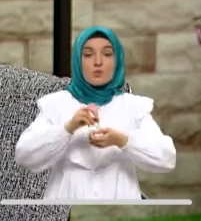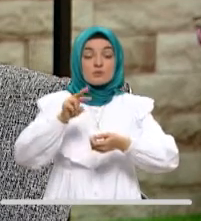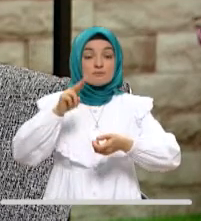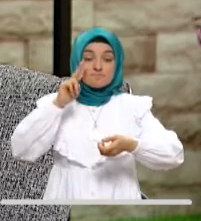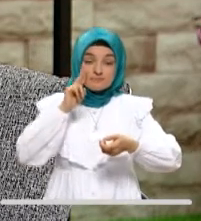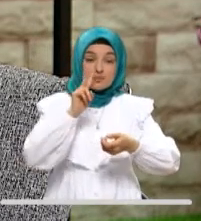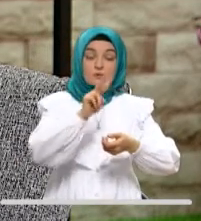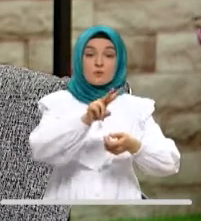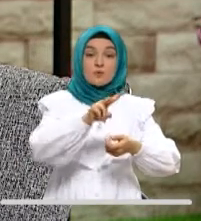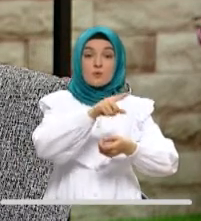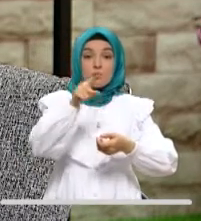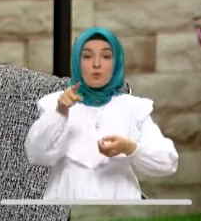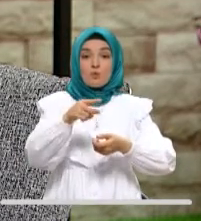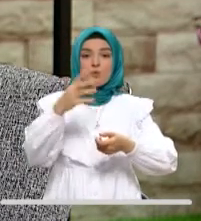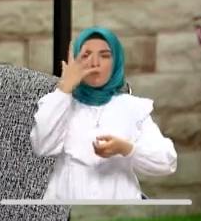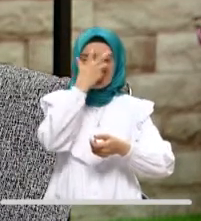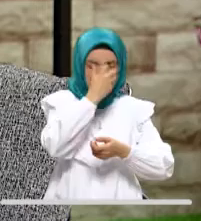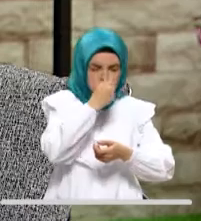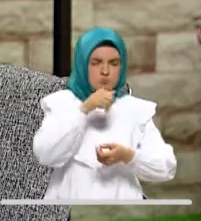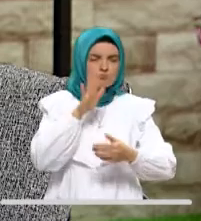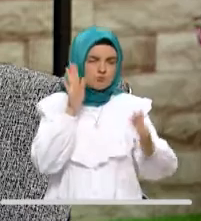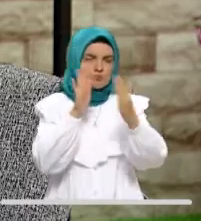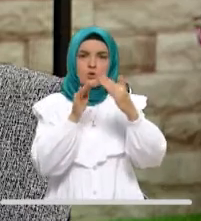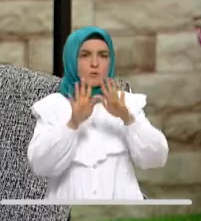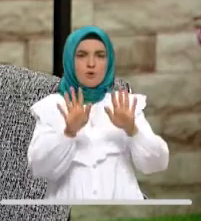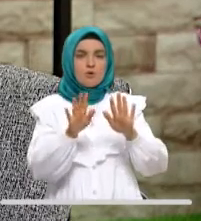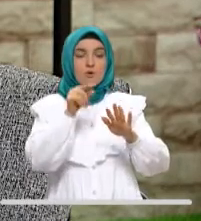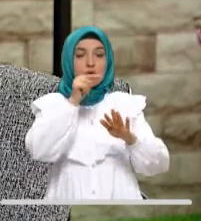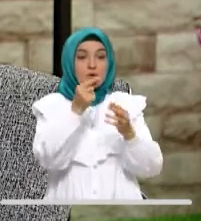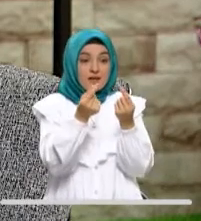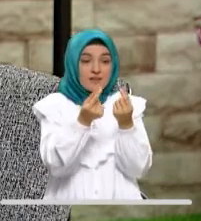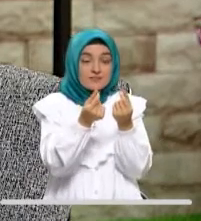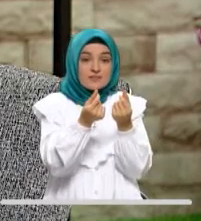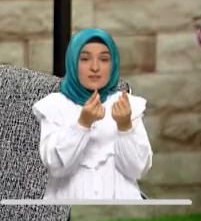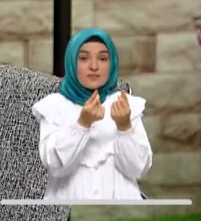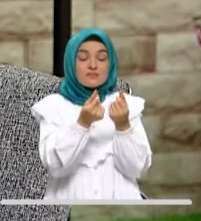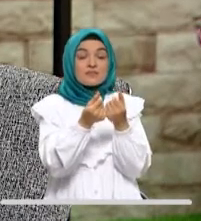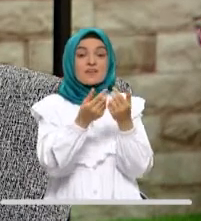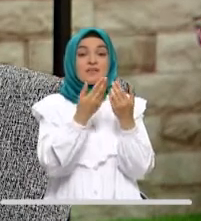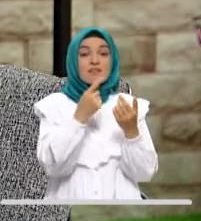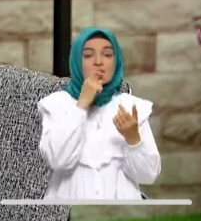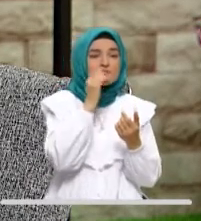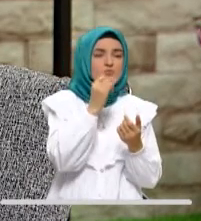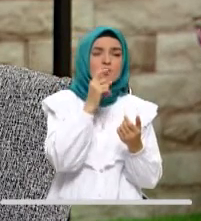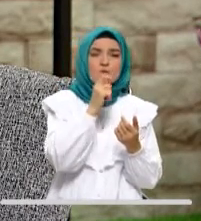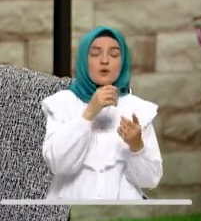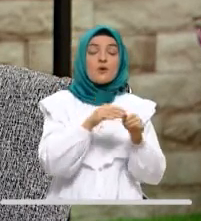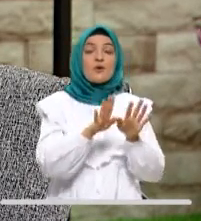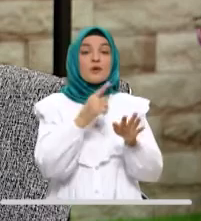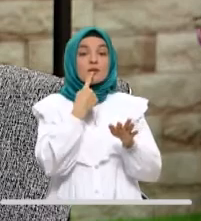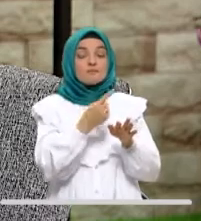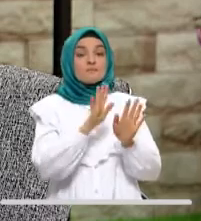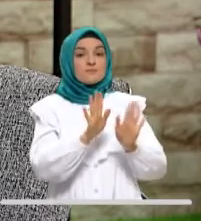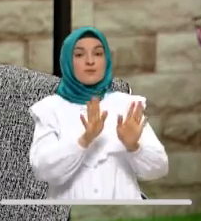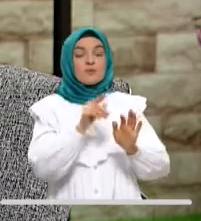eder. Onları asık suratla karşılamaz doktorlar. Onlara az da olsa vahşet ve nefret uyandıracak sözler söylemez. Zira sözde